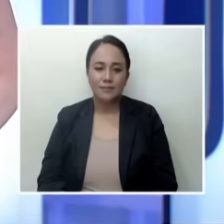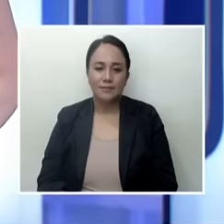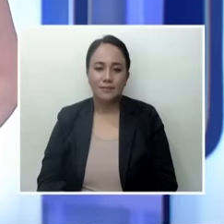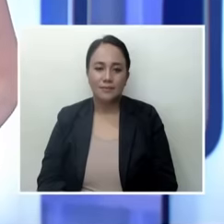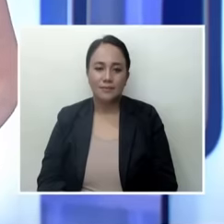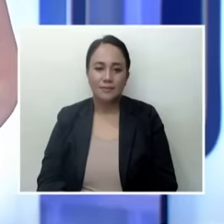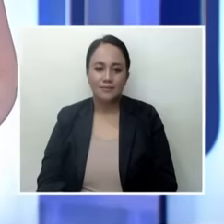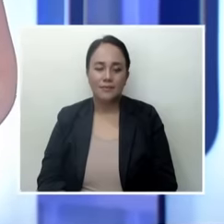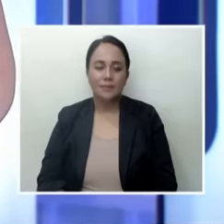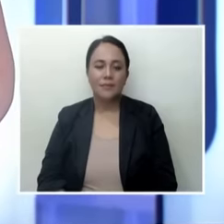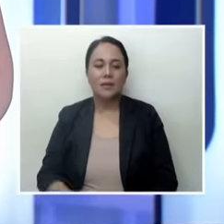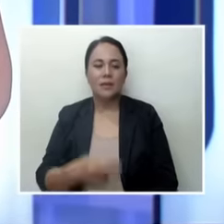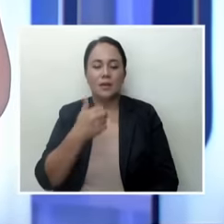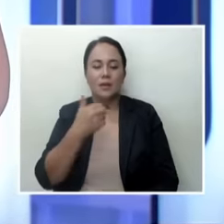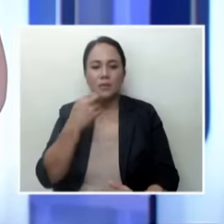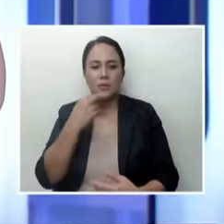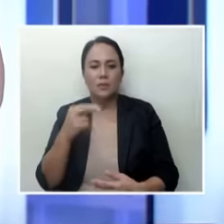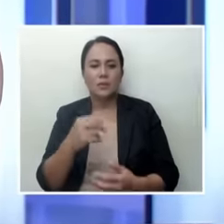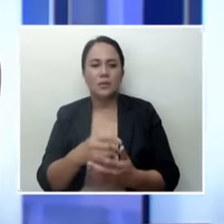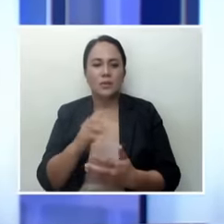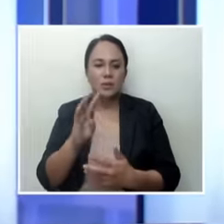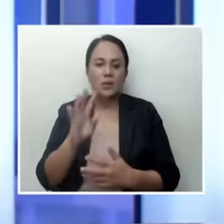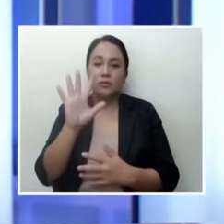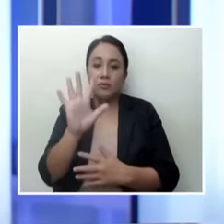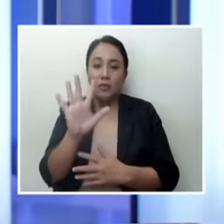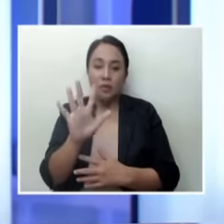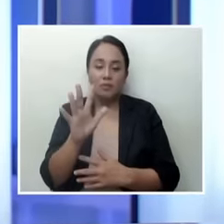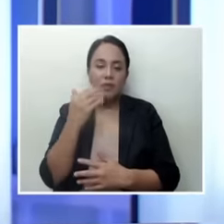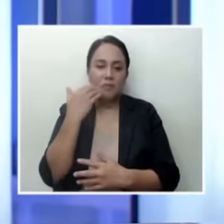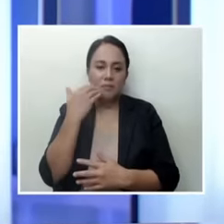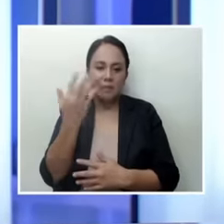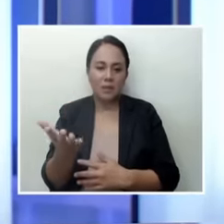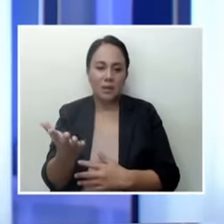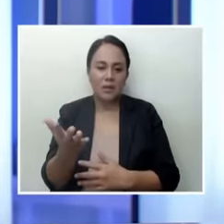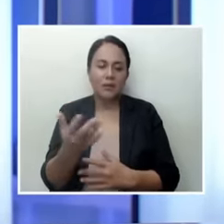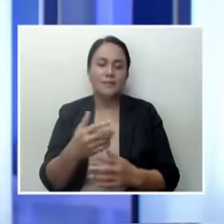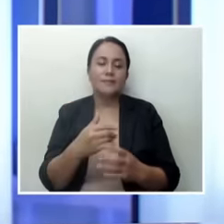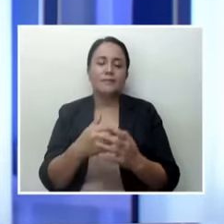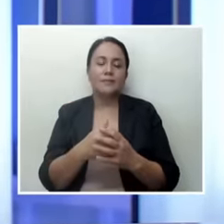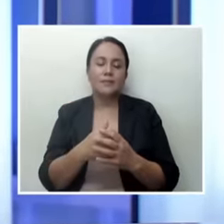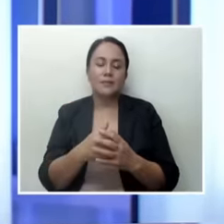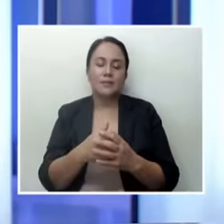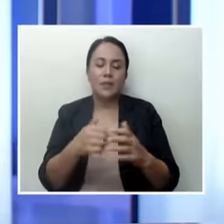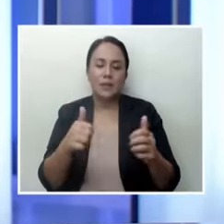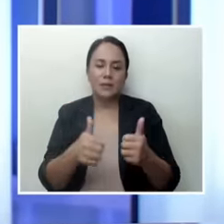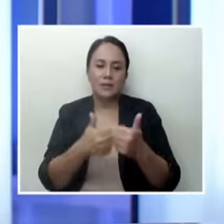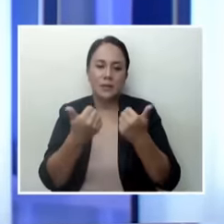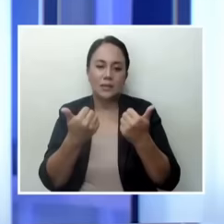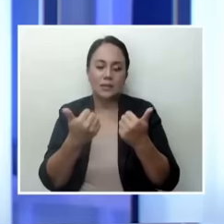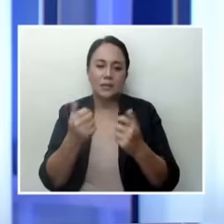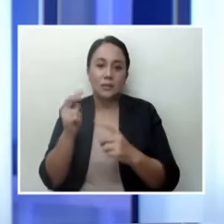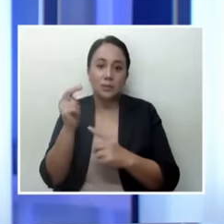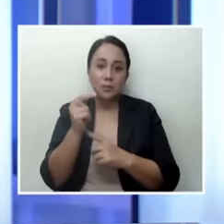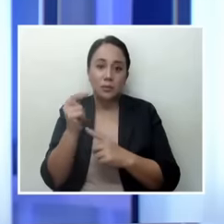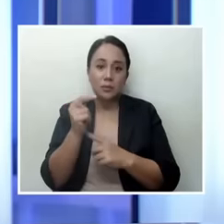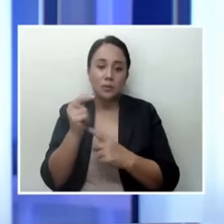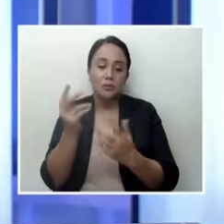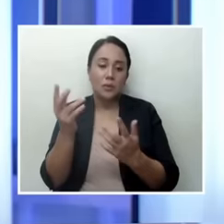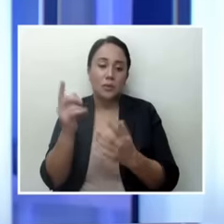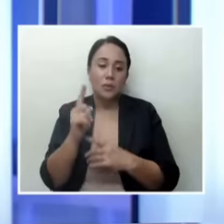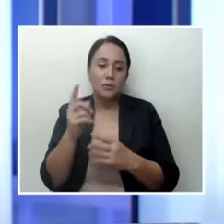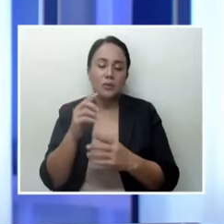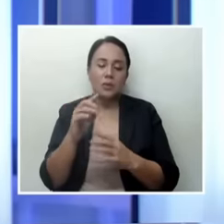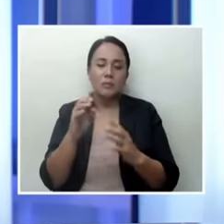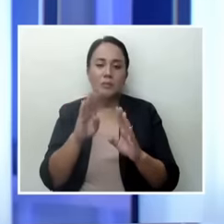Sa ibang balita naman, umakyat na sa 5 ang mga nasawi sa aksidente noong undas sa Barangay Bukal,